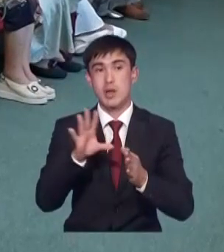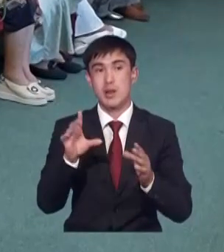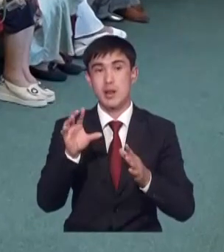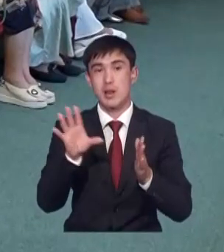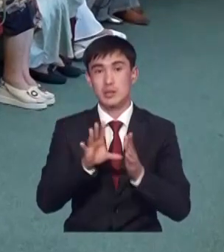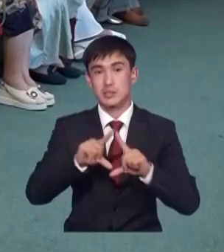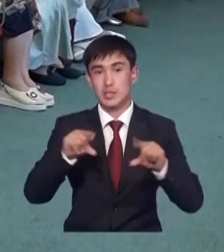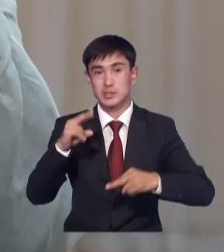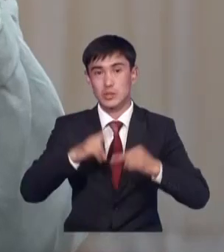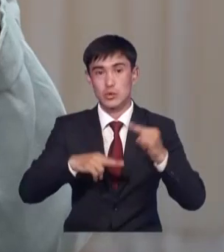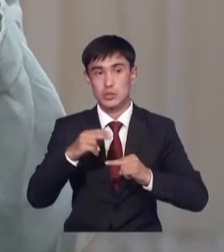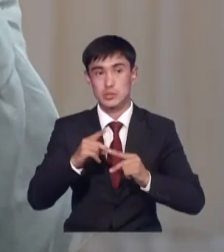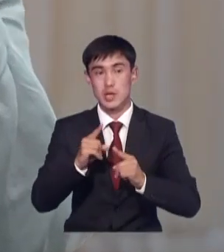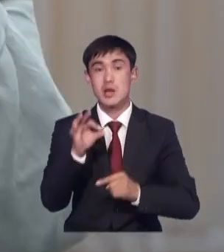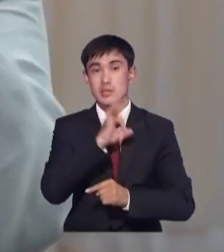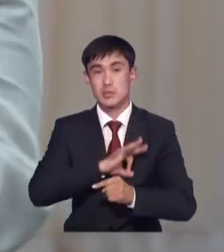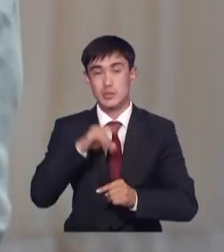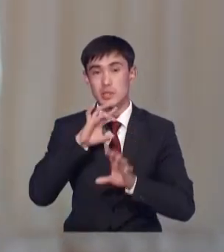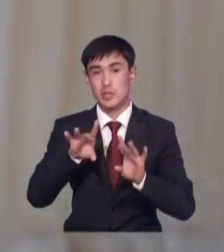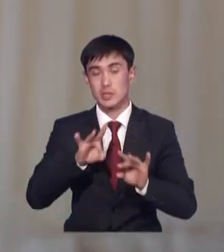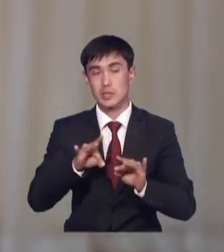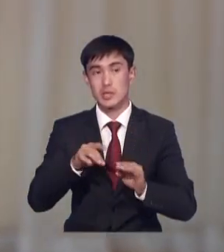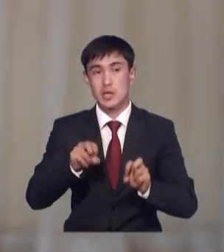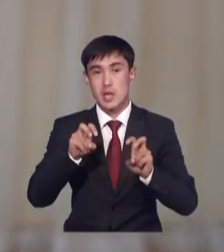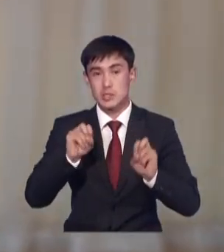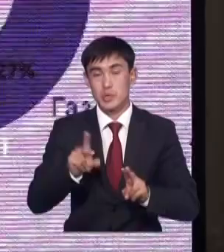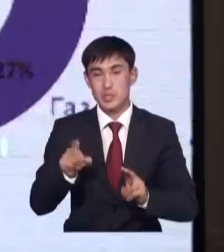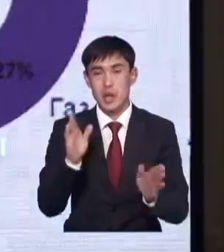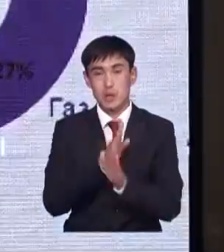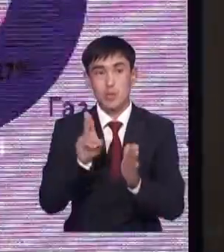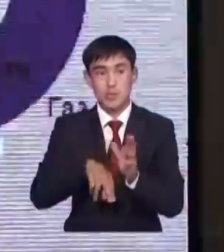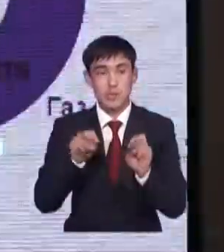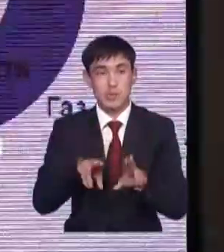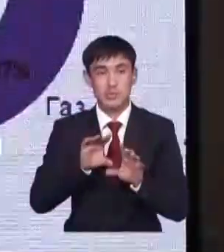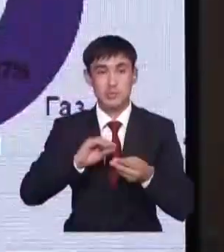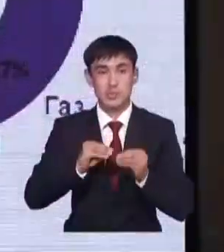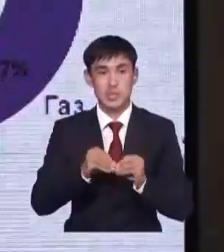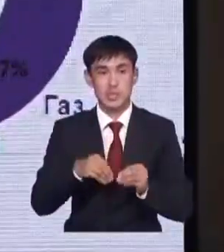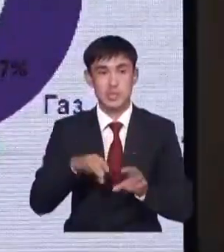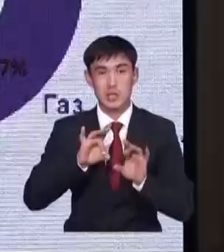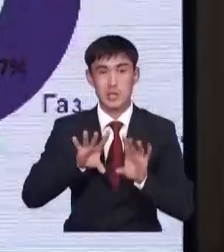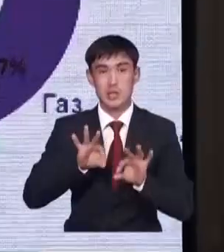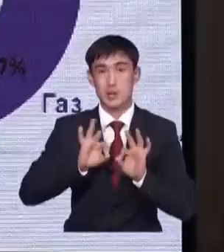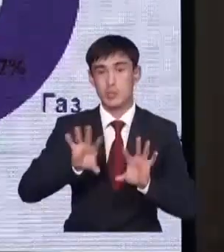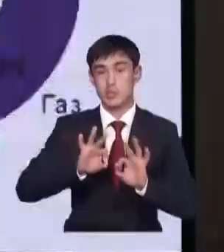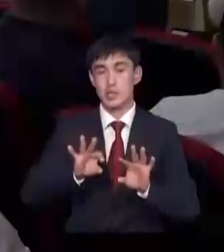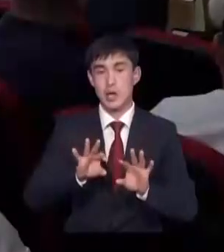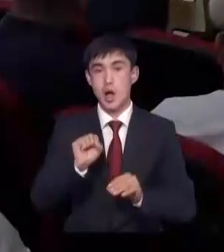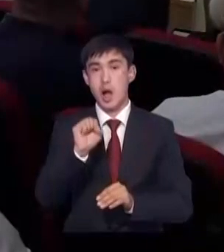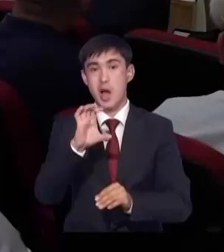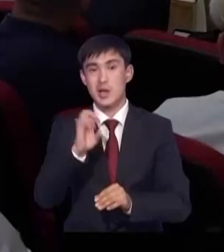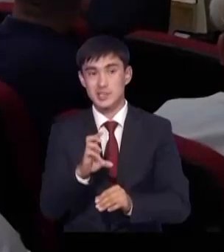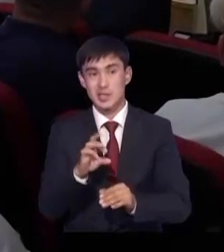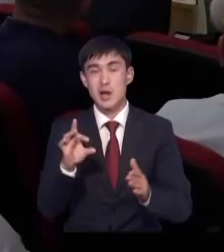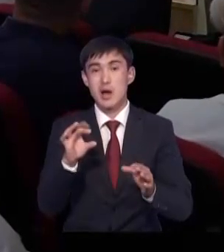осындай экономикалық тиімділігі бар екенін жеткізді. Сарапшылар нысанның экологиялық қауіпсіздігі мәселесін егжей-тегжейлі түсіндіріп, АЕС-те